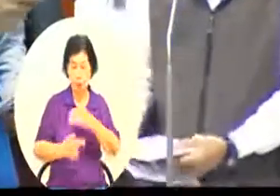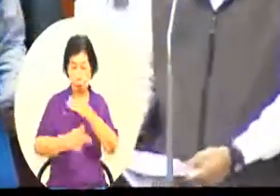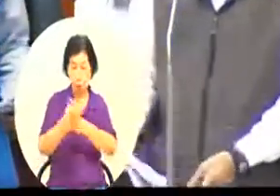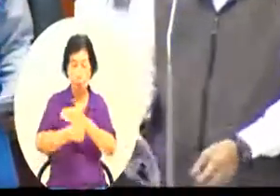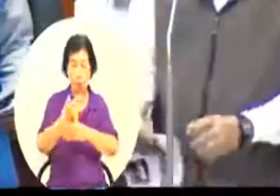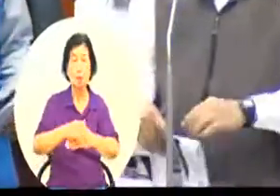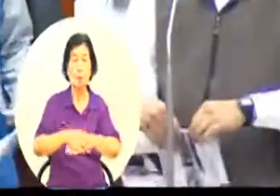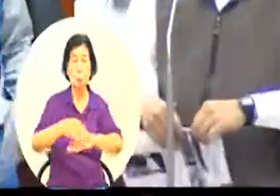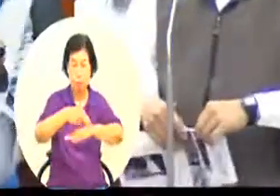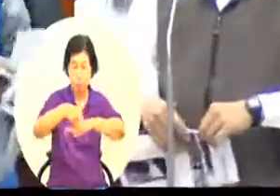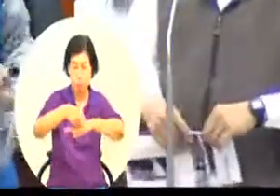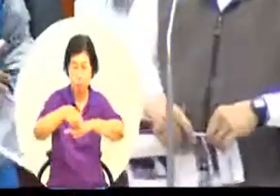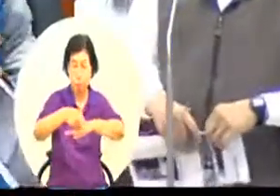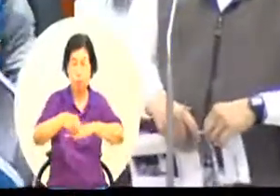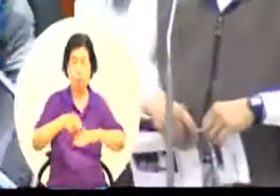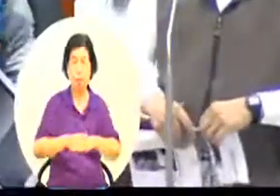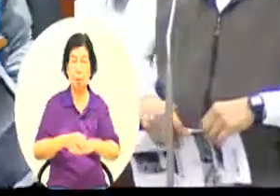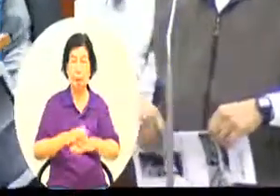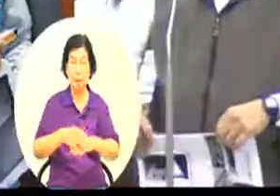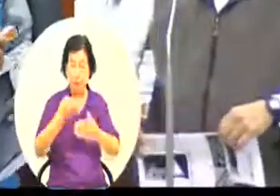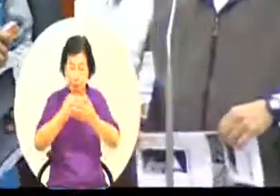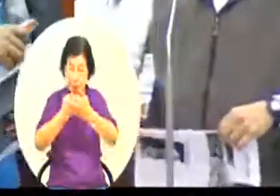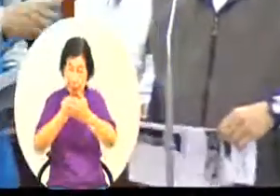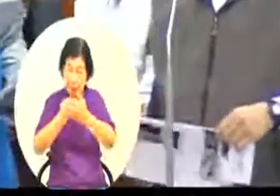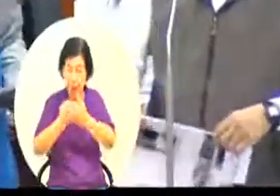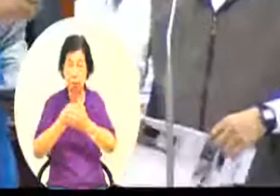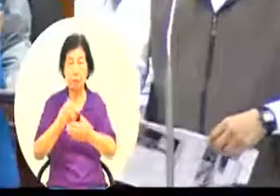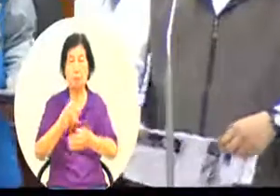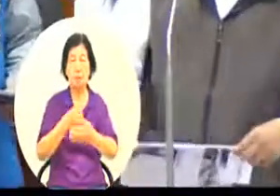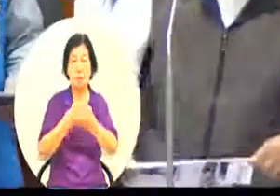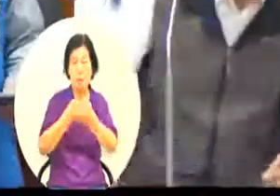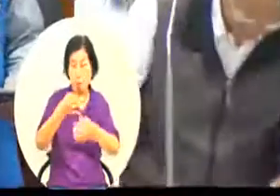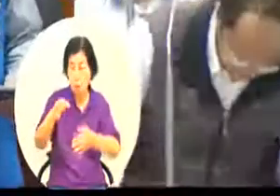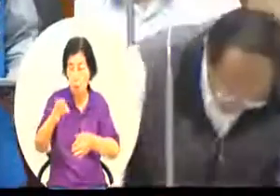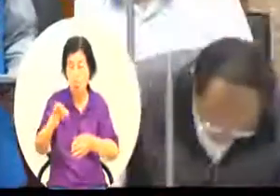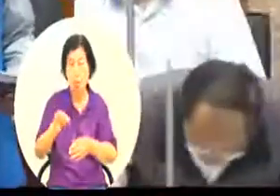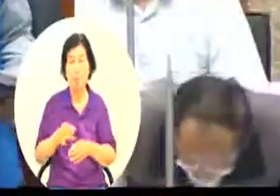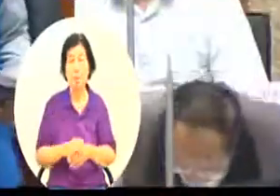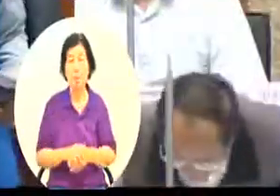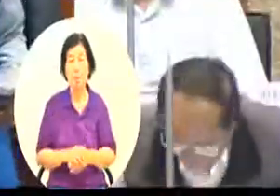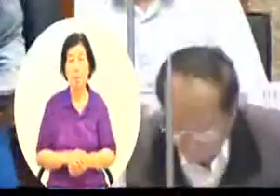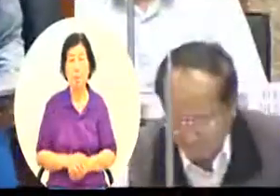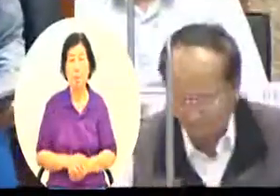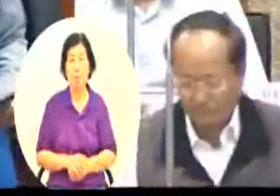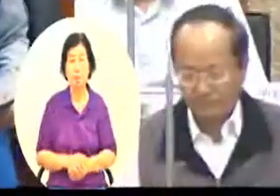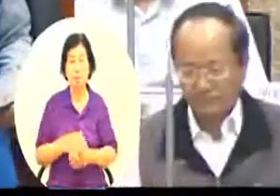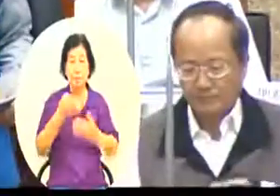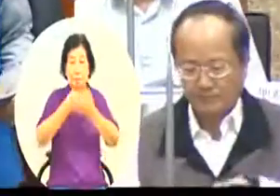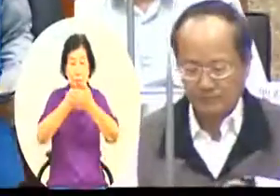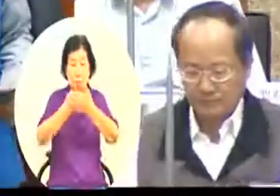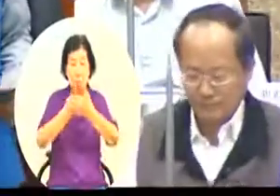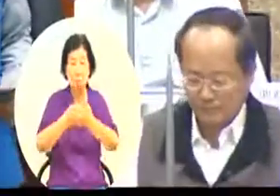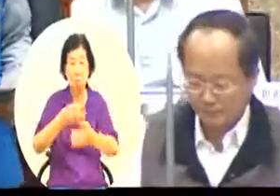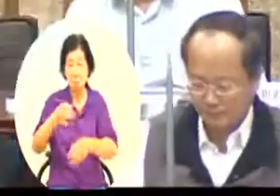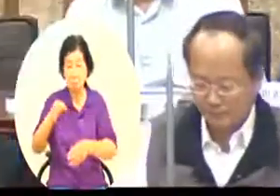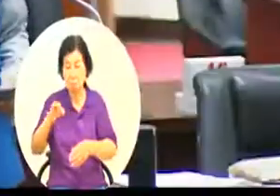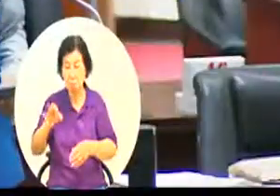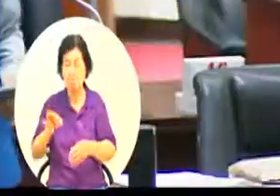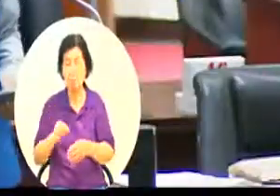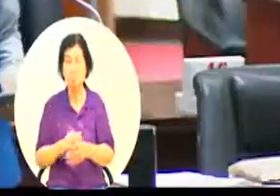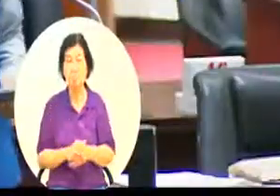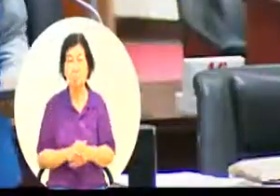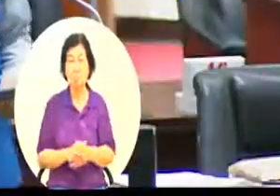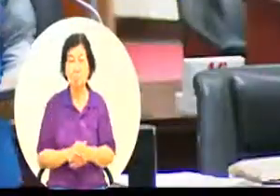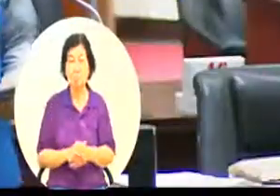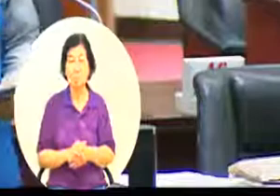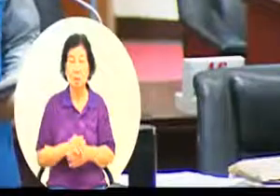哦、不要为了省几个亿、哦、好，局长请坐，不要为了省几个亿、哦、来拒绝做这